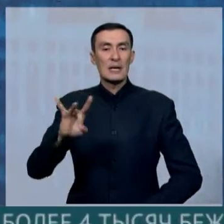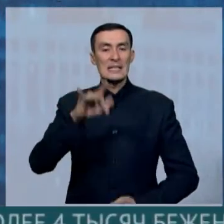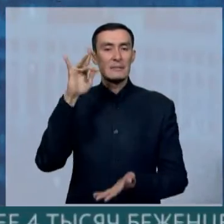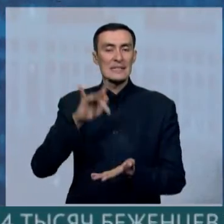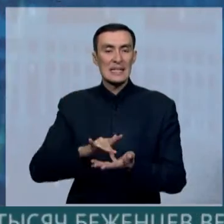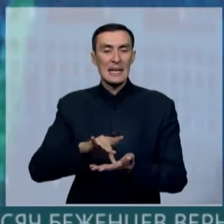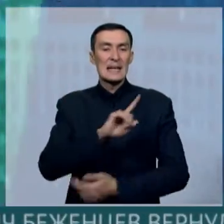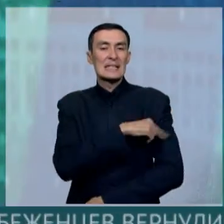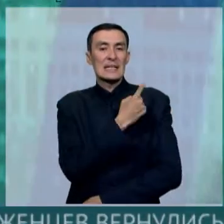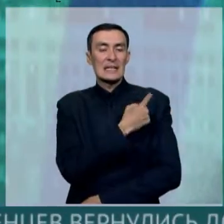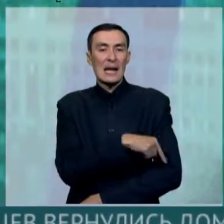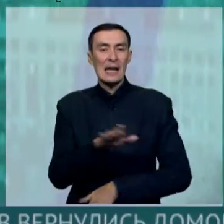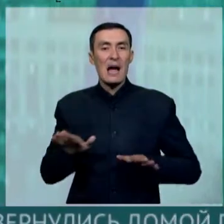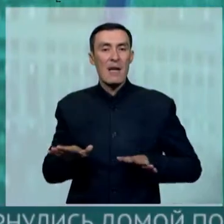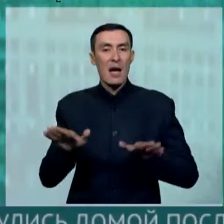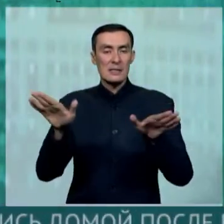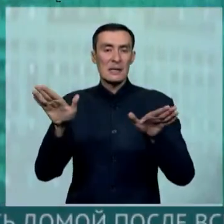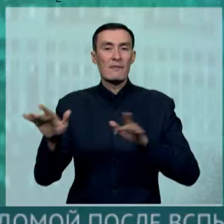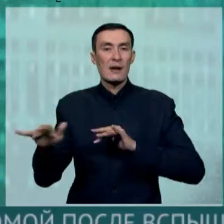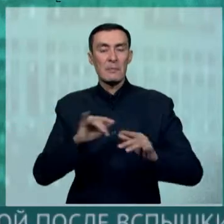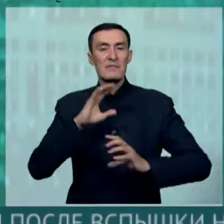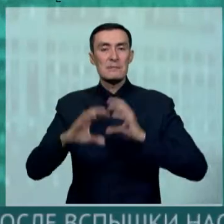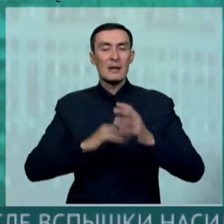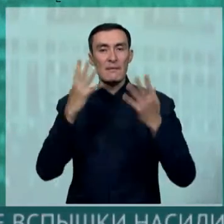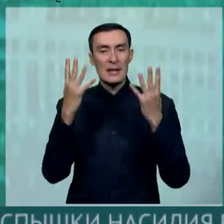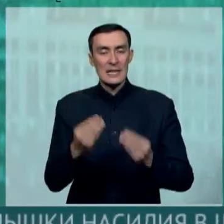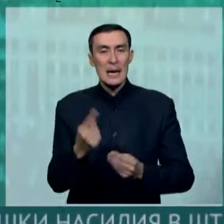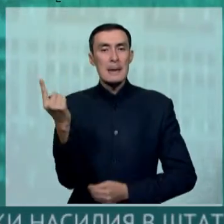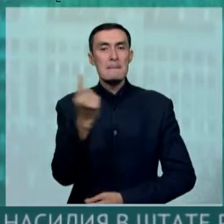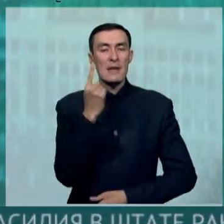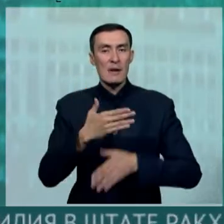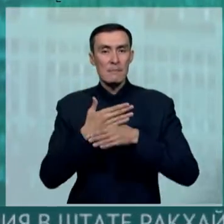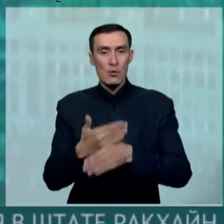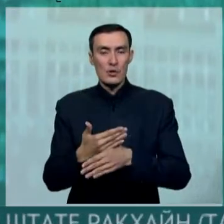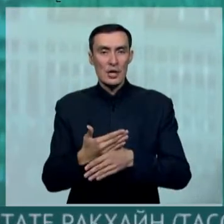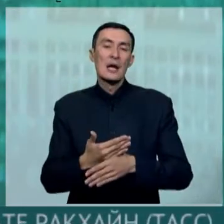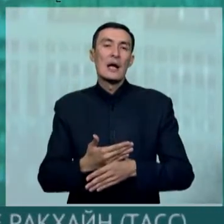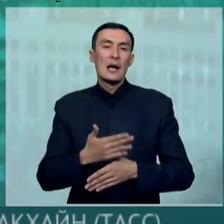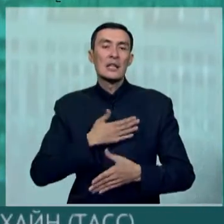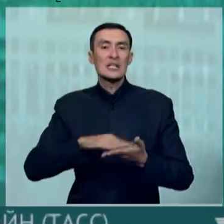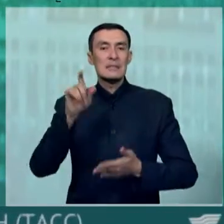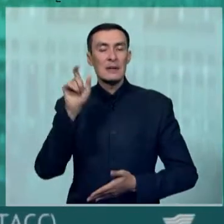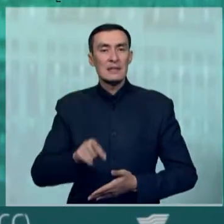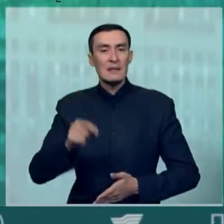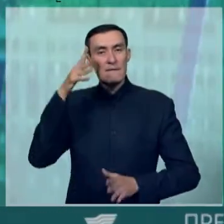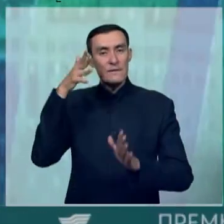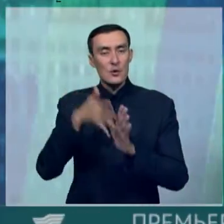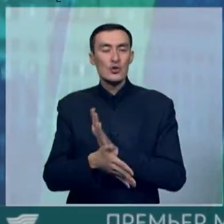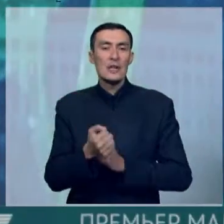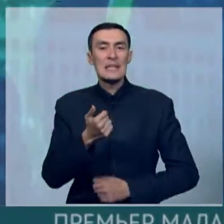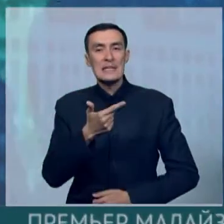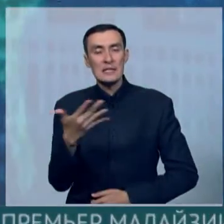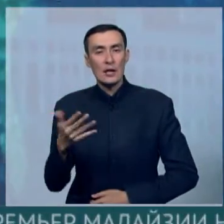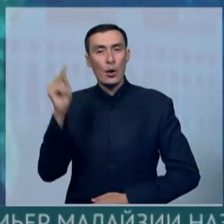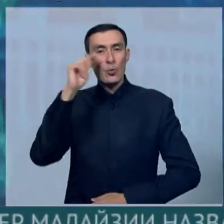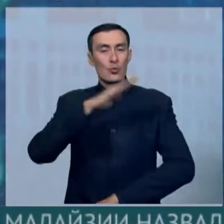Республиканском центре санитарной авиации в рамках Всемирного дня первой помощи. Лаура Байбачанова выучила несколько уроков